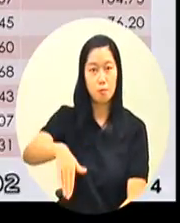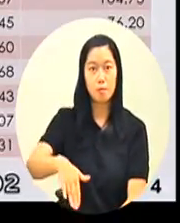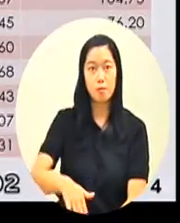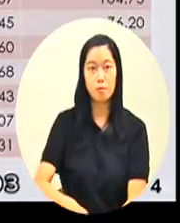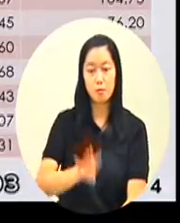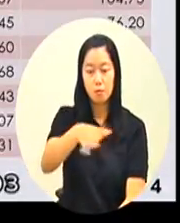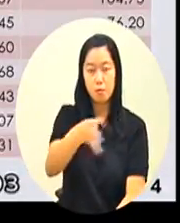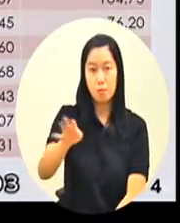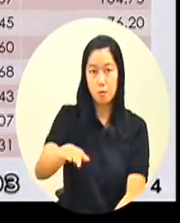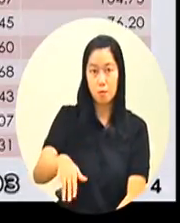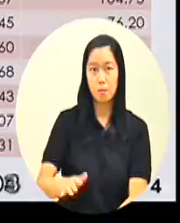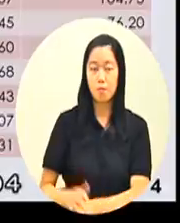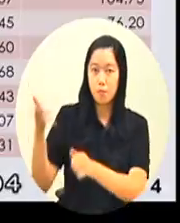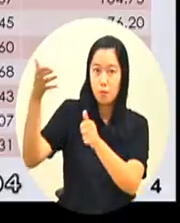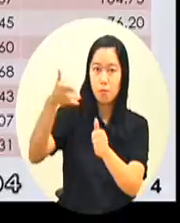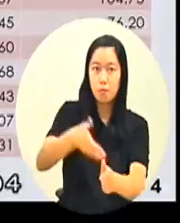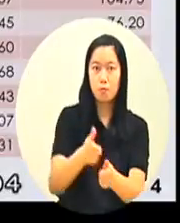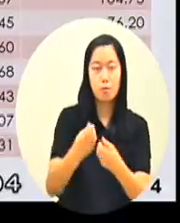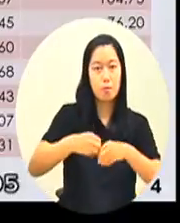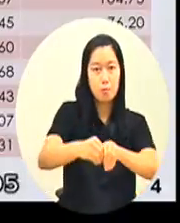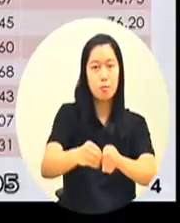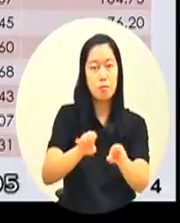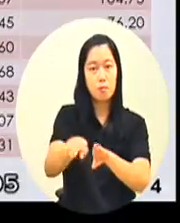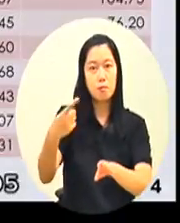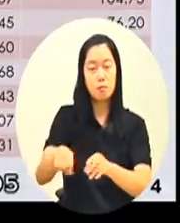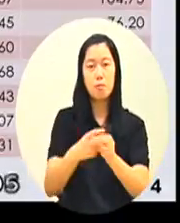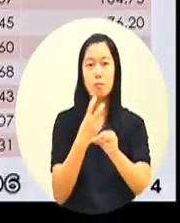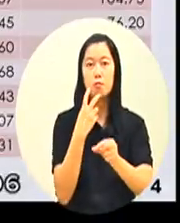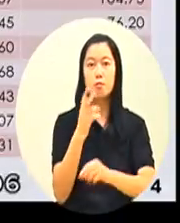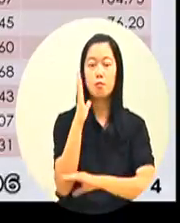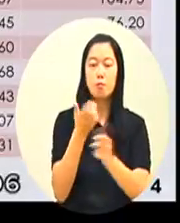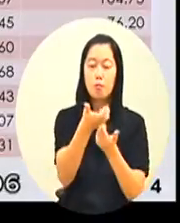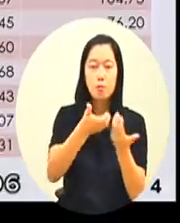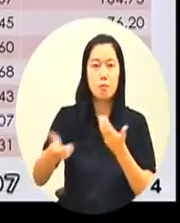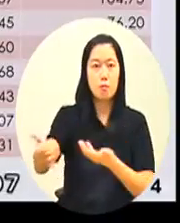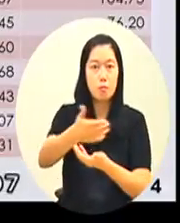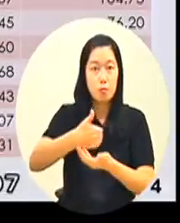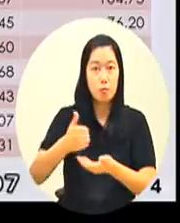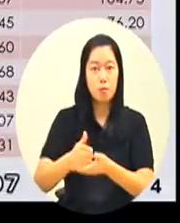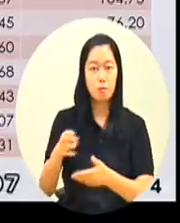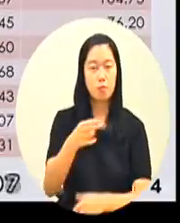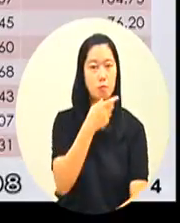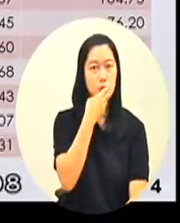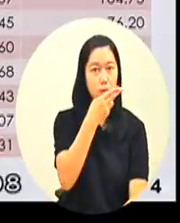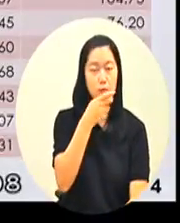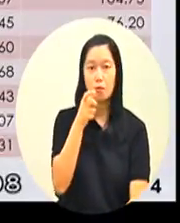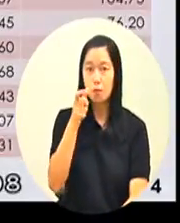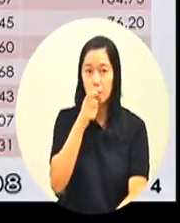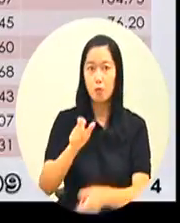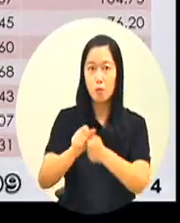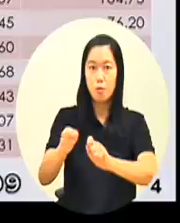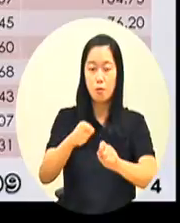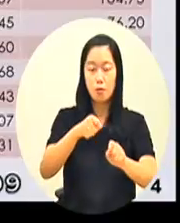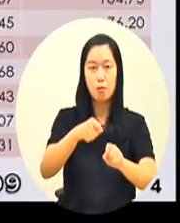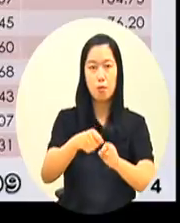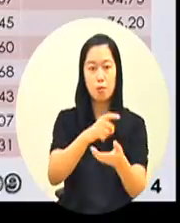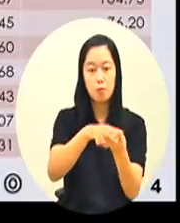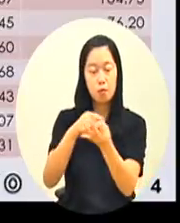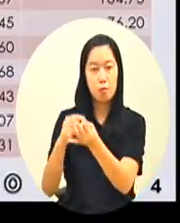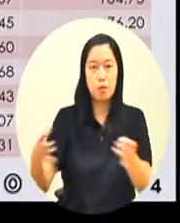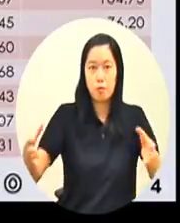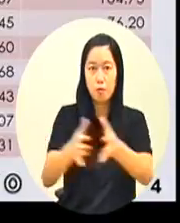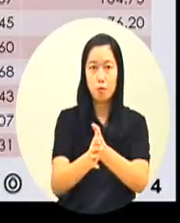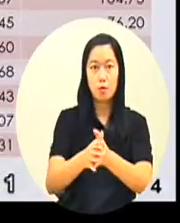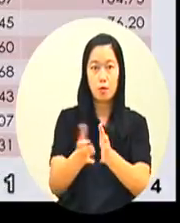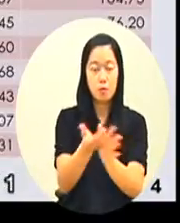遗产赠与税，还有中央统筹分配税，还有N9税是中央税。那整个税客收入整